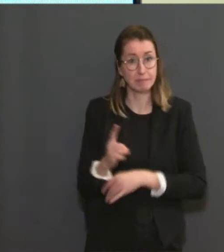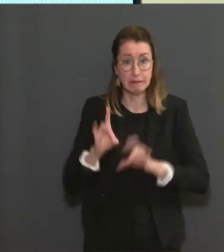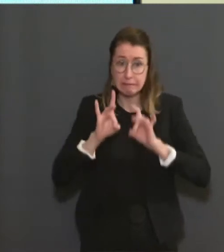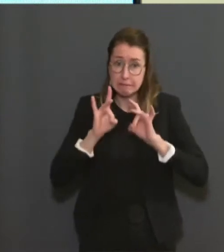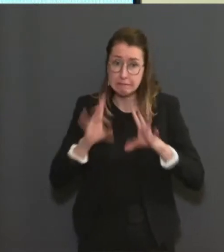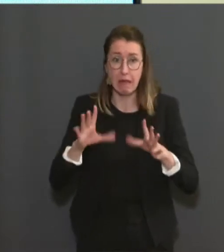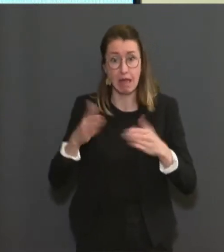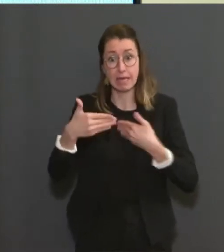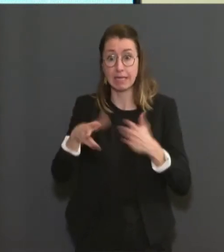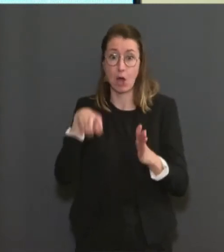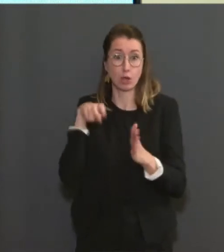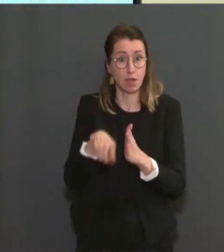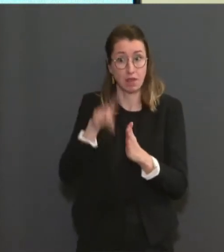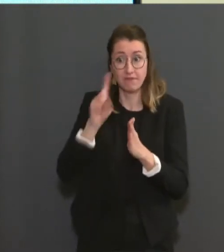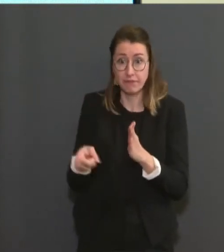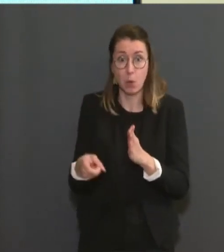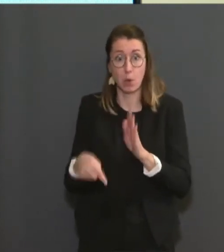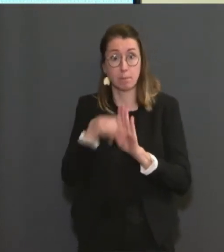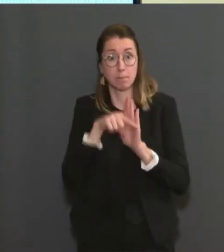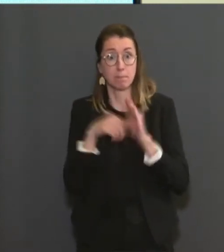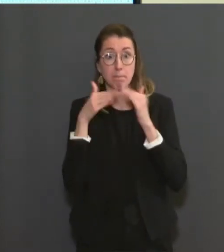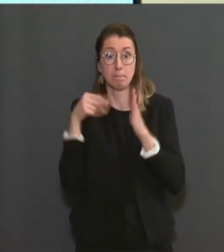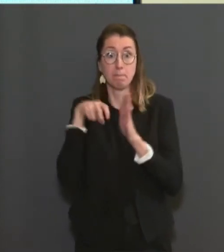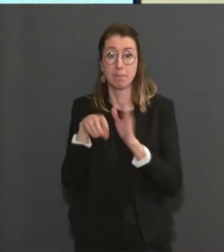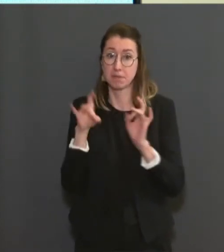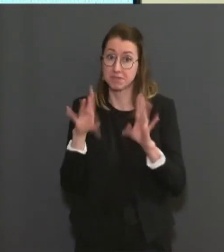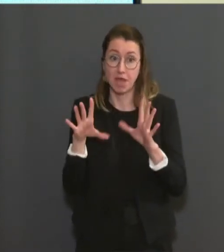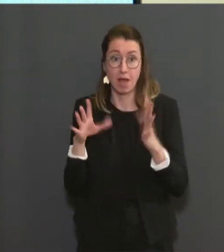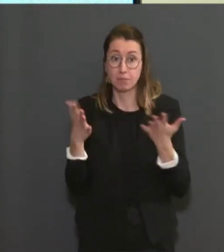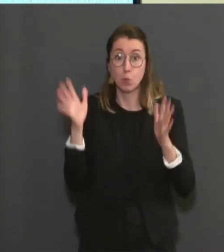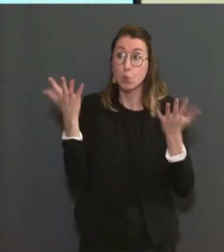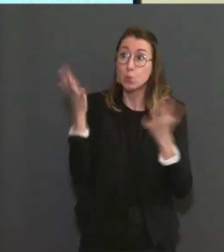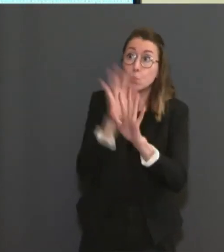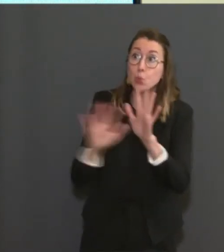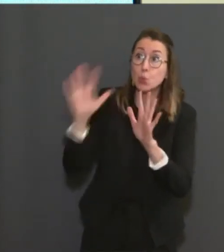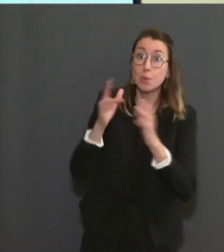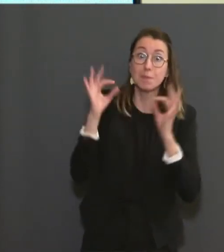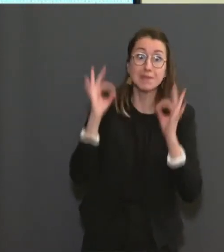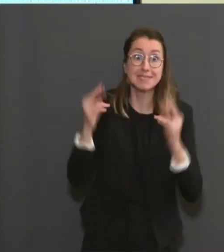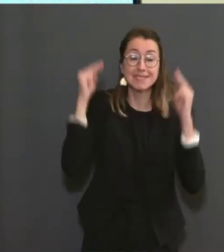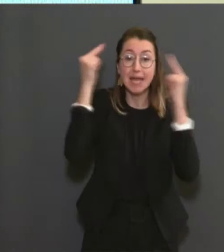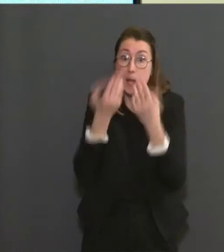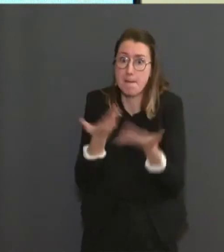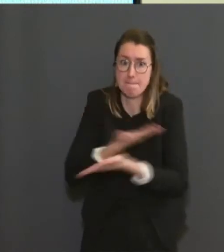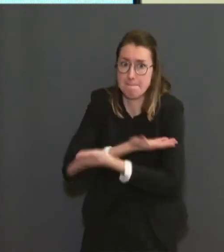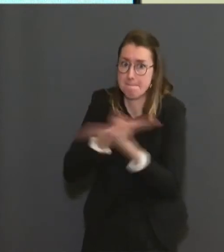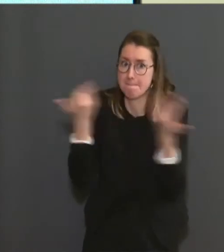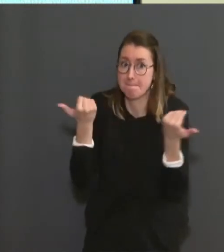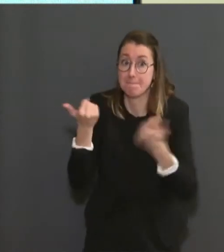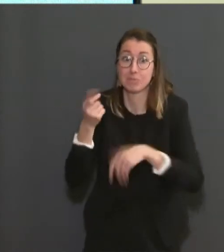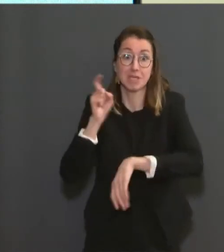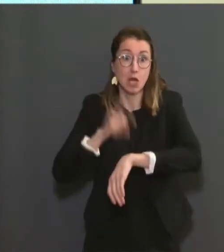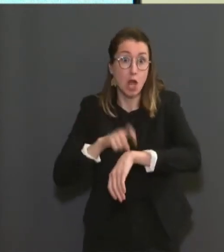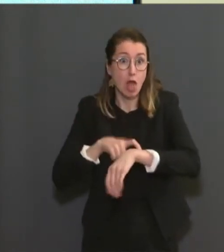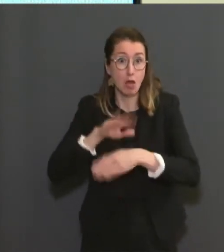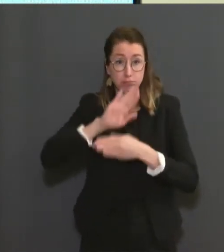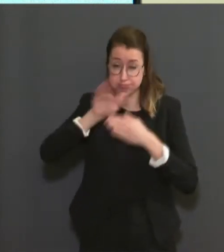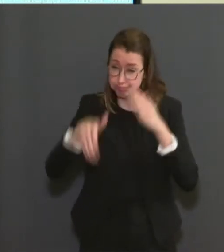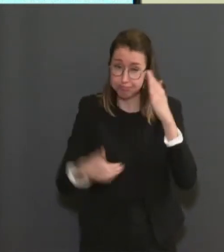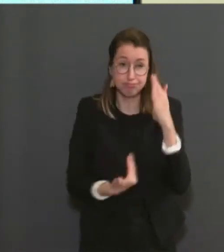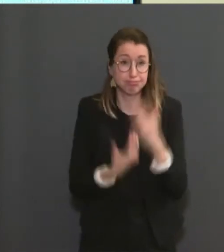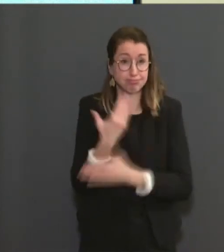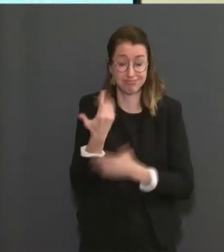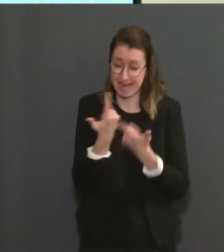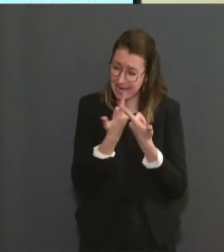bien où il se cache pour l'instant, en faisant exception pour le couvre-feu, puisqu'il va passer dans la nuit du 5 au